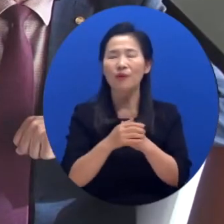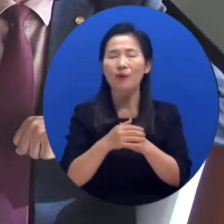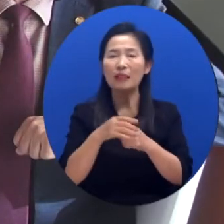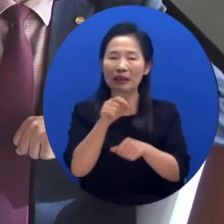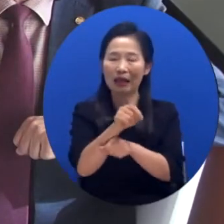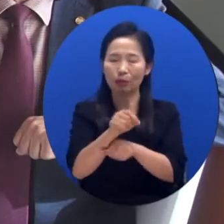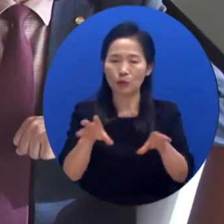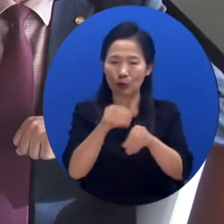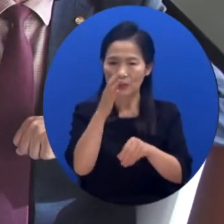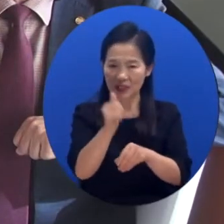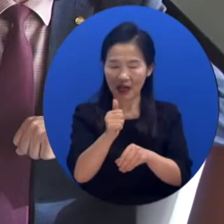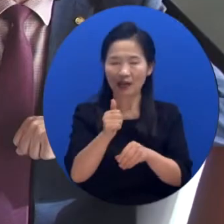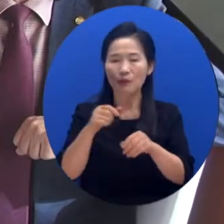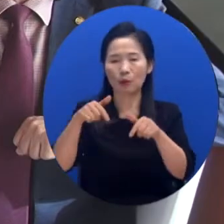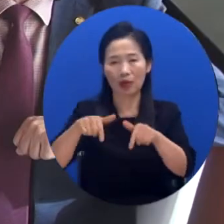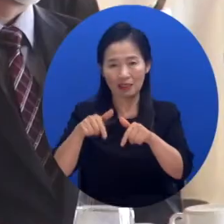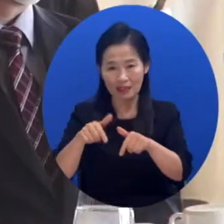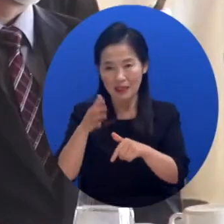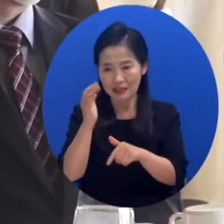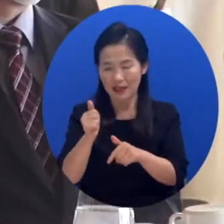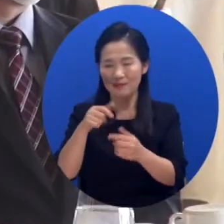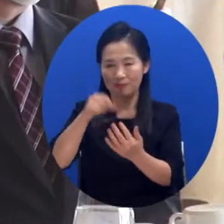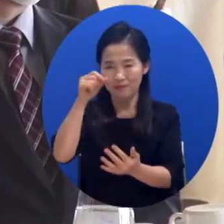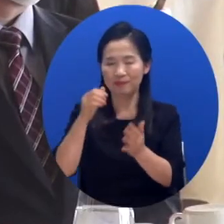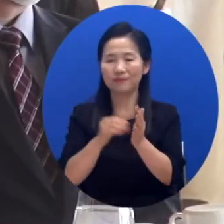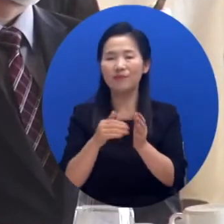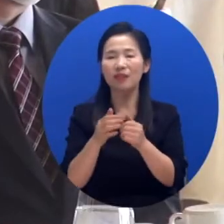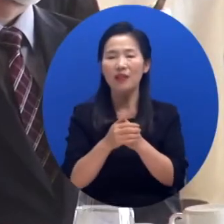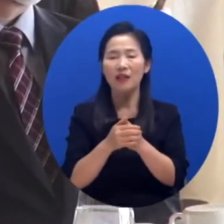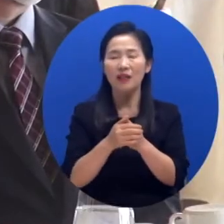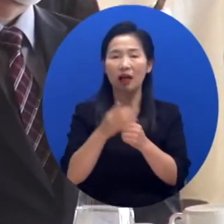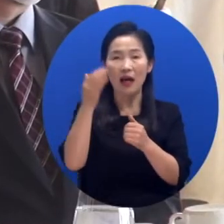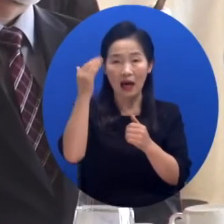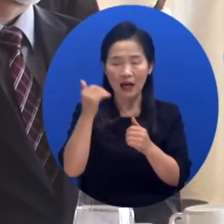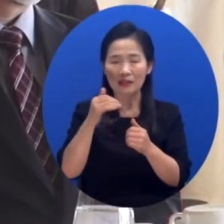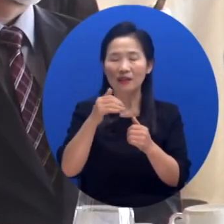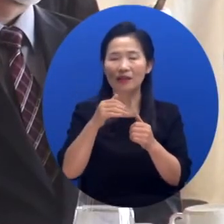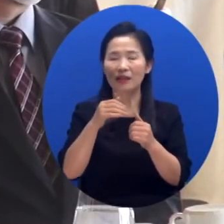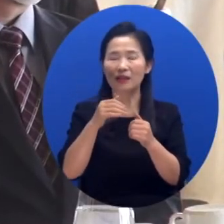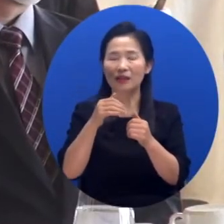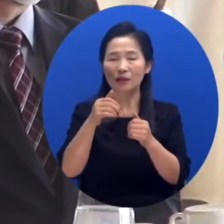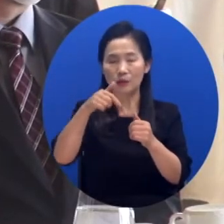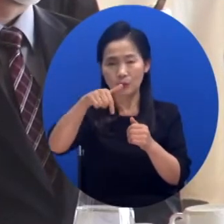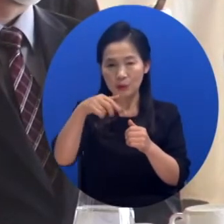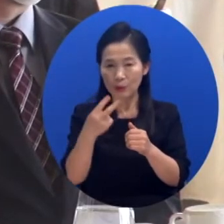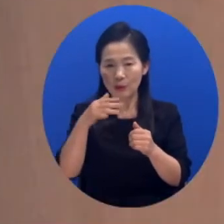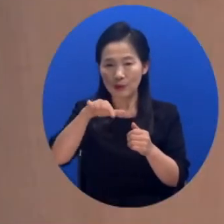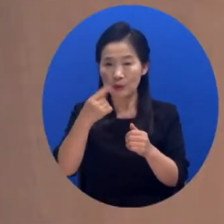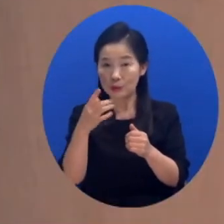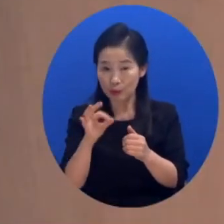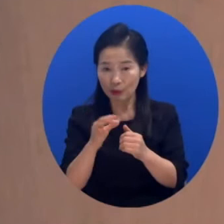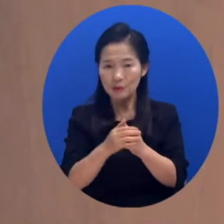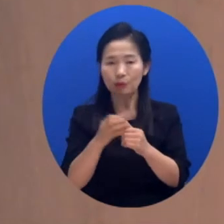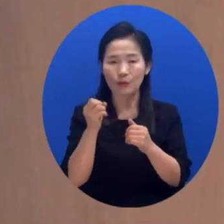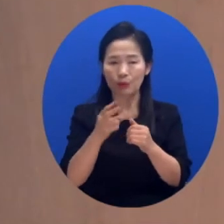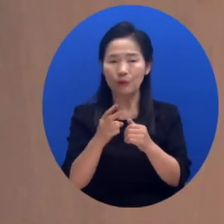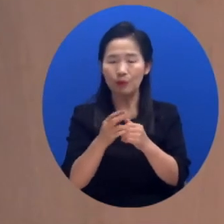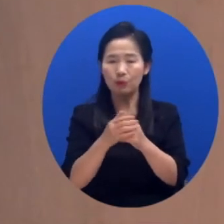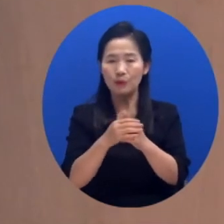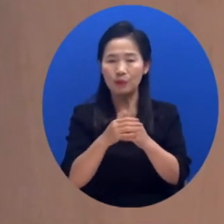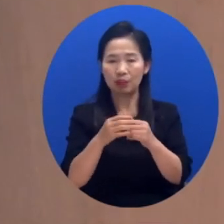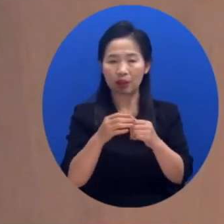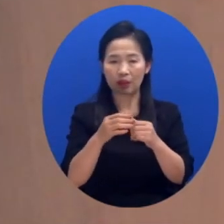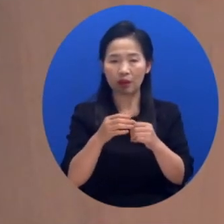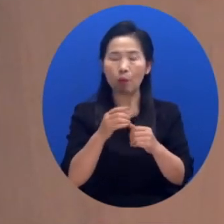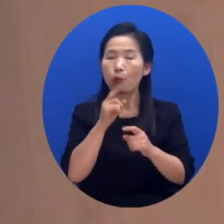사무총장을 간사장으로 선정했습니다. 이어 한교총 신평식 사무총장이 포괄적 차별금지법 대책 활동에